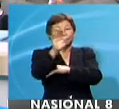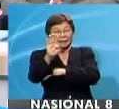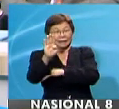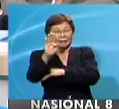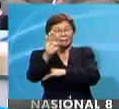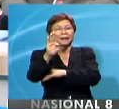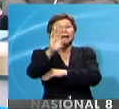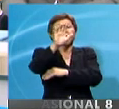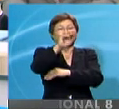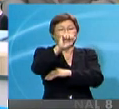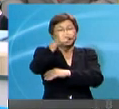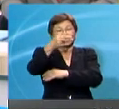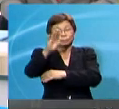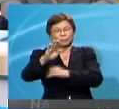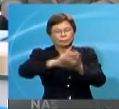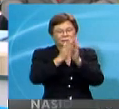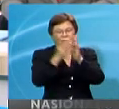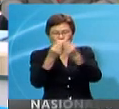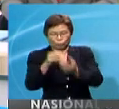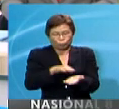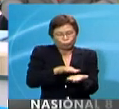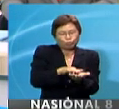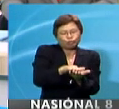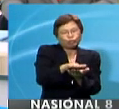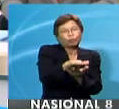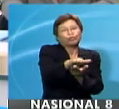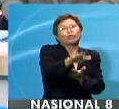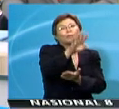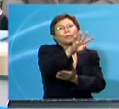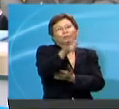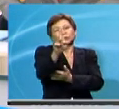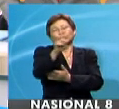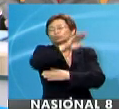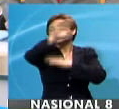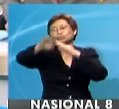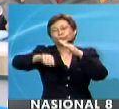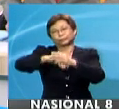mhp ini akan menjadikan bilangan walkulator 41 unit